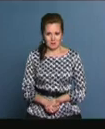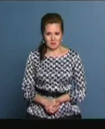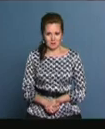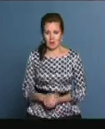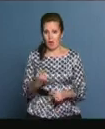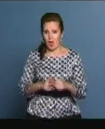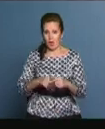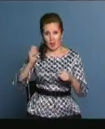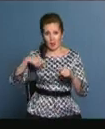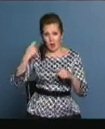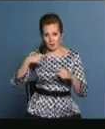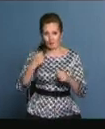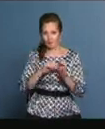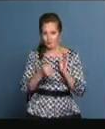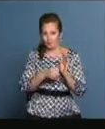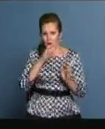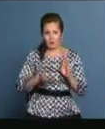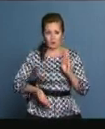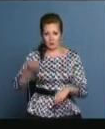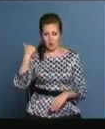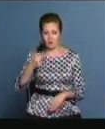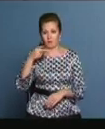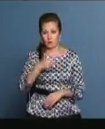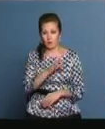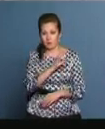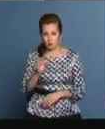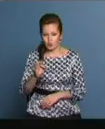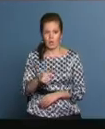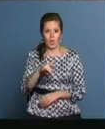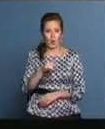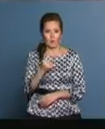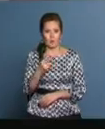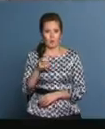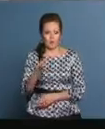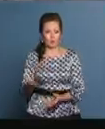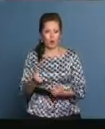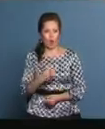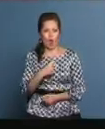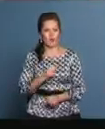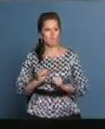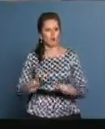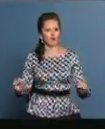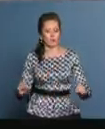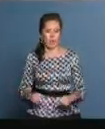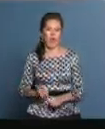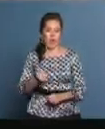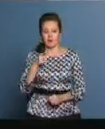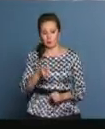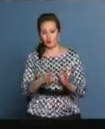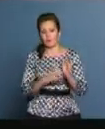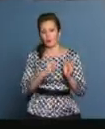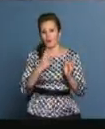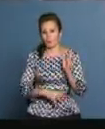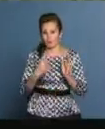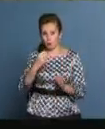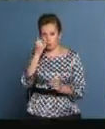Это кадры 16-летней давности. Именно тогда, в 2000-м, Алексей Груздев получил Орден Мужества. А в далеком 1994